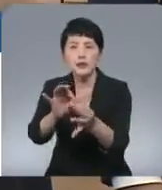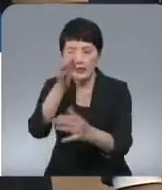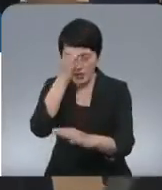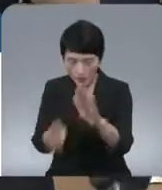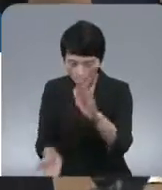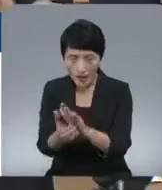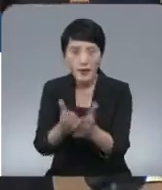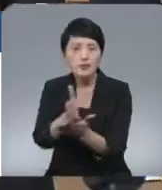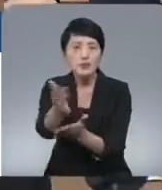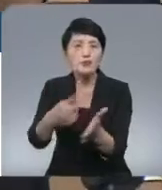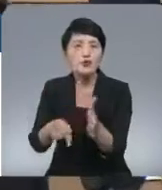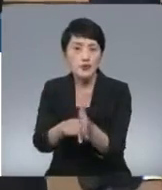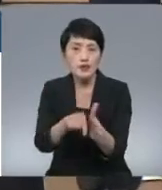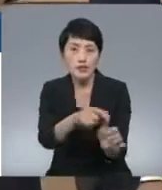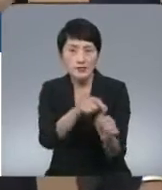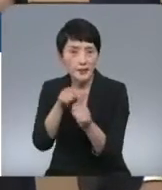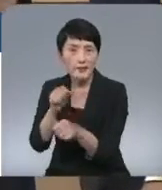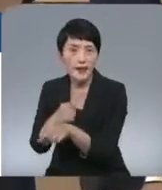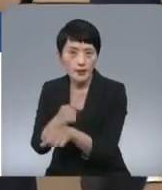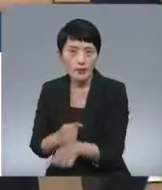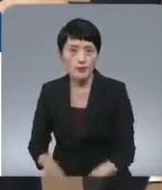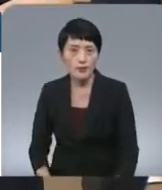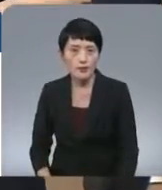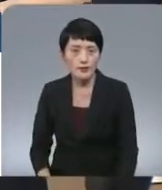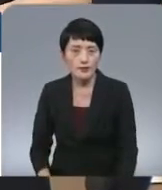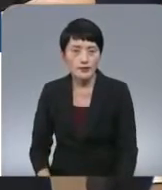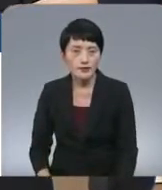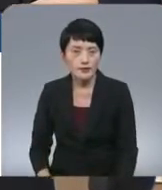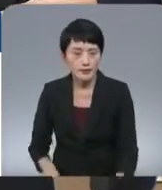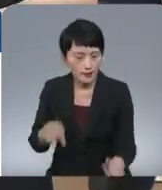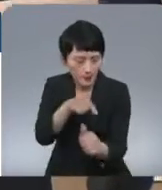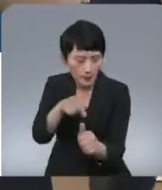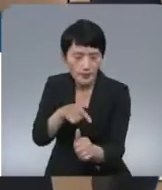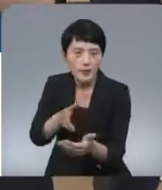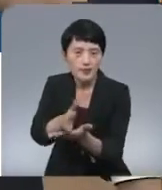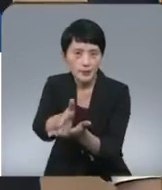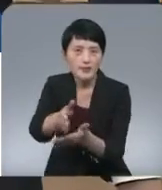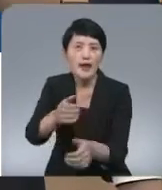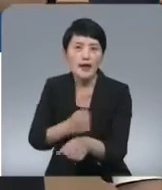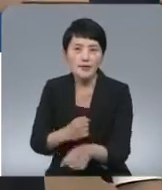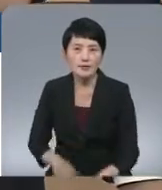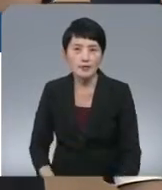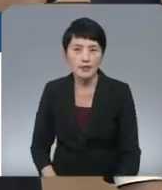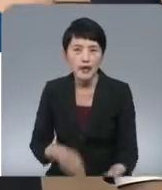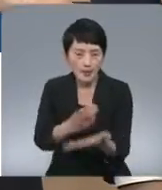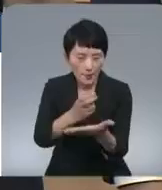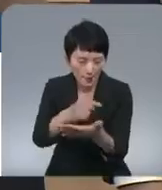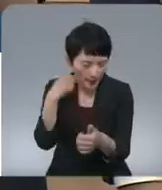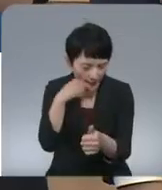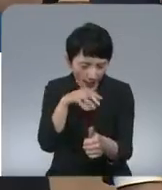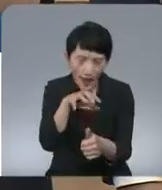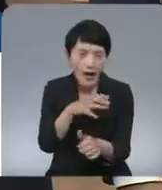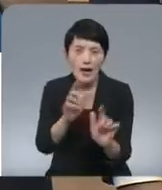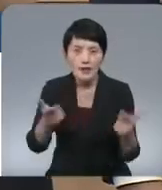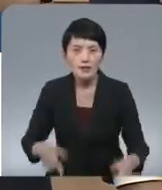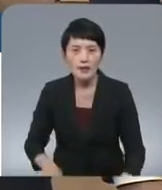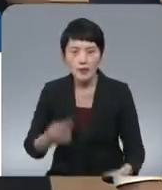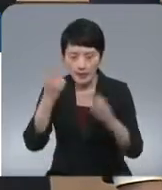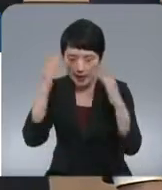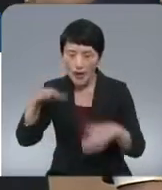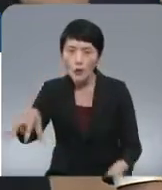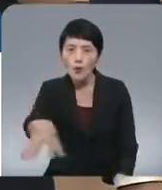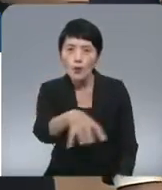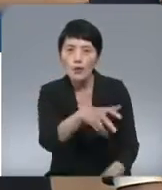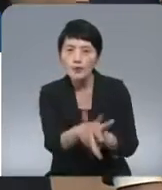ваннах в отрасли полупроводников если сейчас их носить его из от 177 тысяч то через здесь след